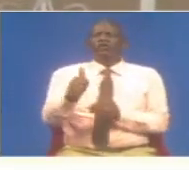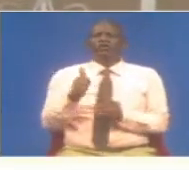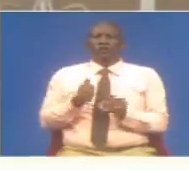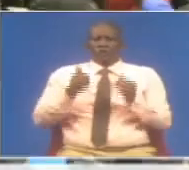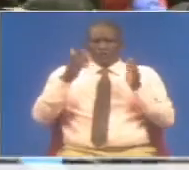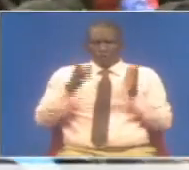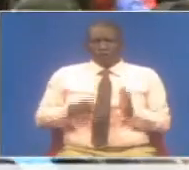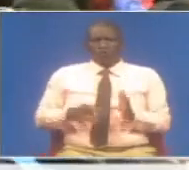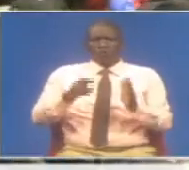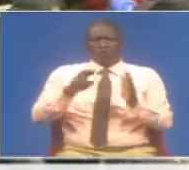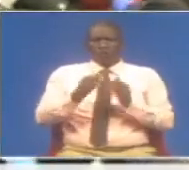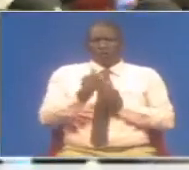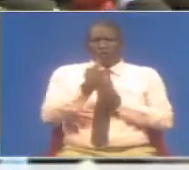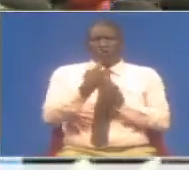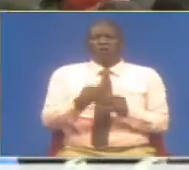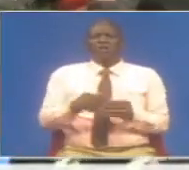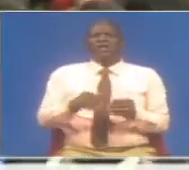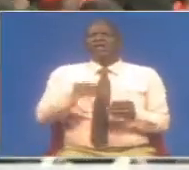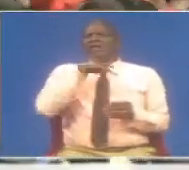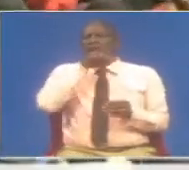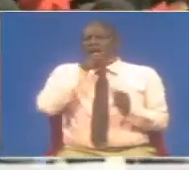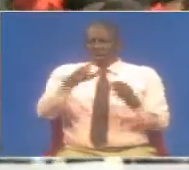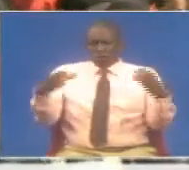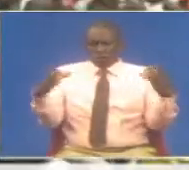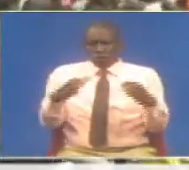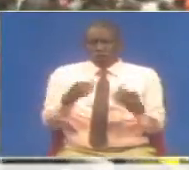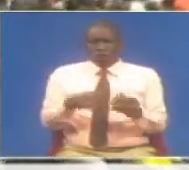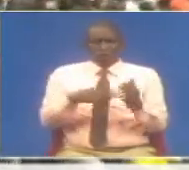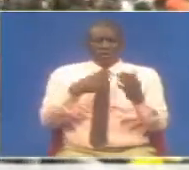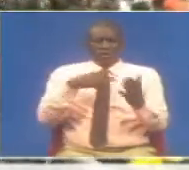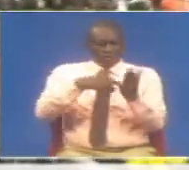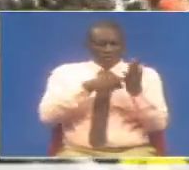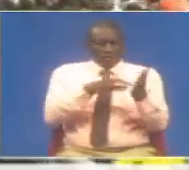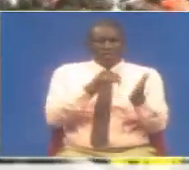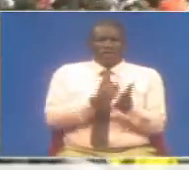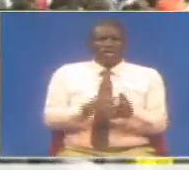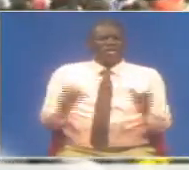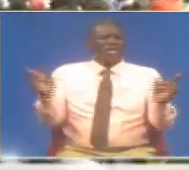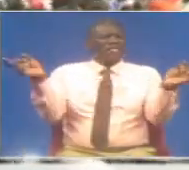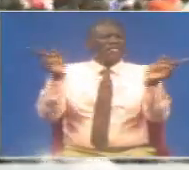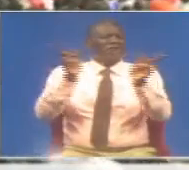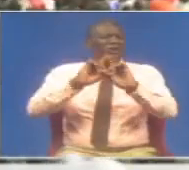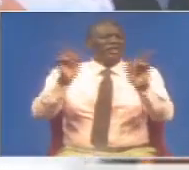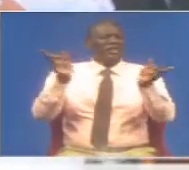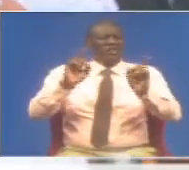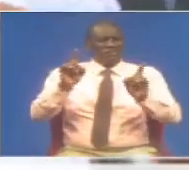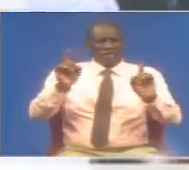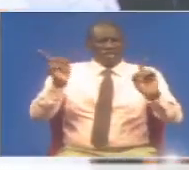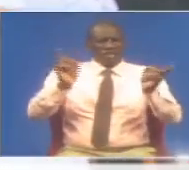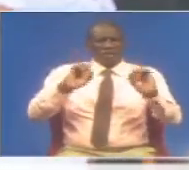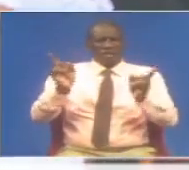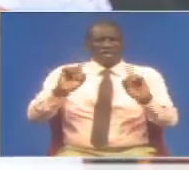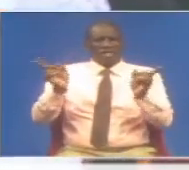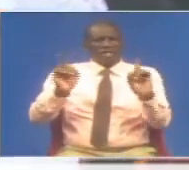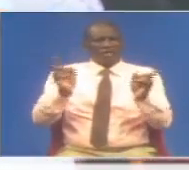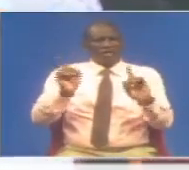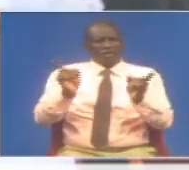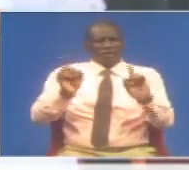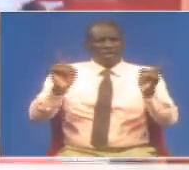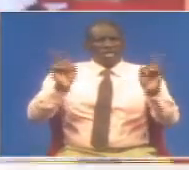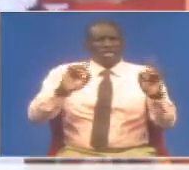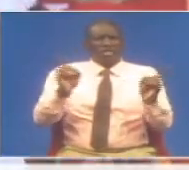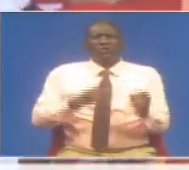rule. Aidha, Raila na kikosi chake walishikilia kuwa kamwe hawatafyata midomo wakati Ruto analigeuza